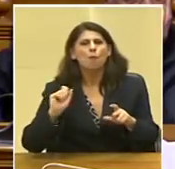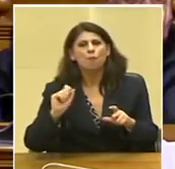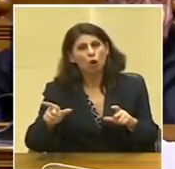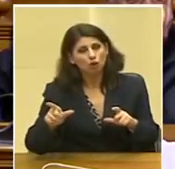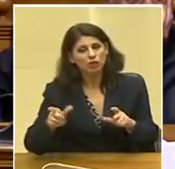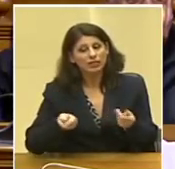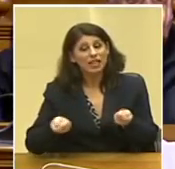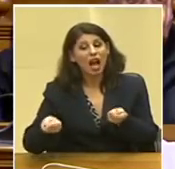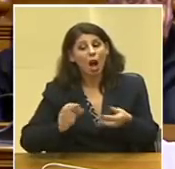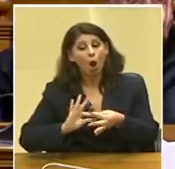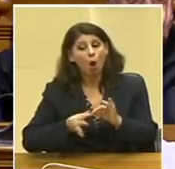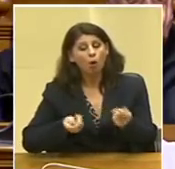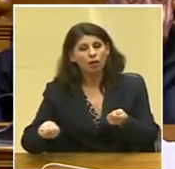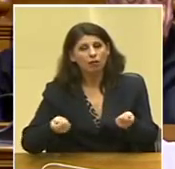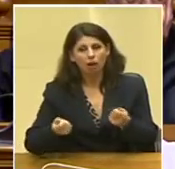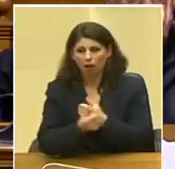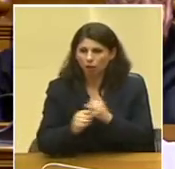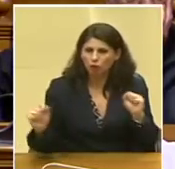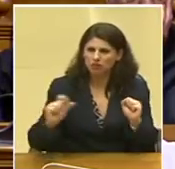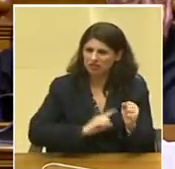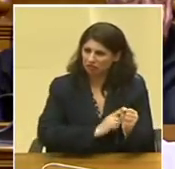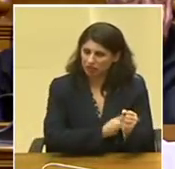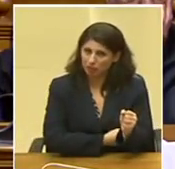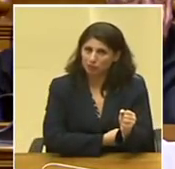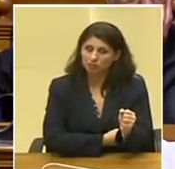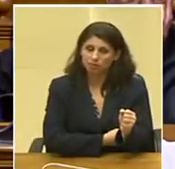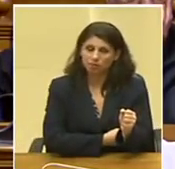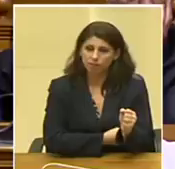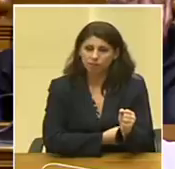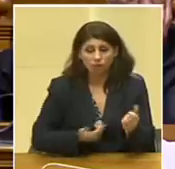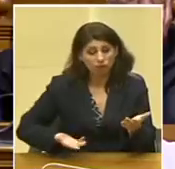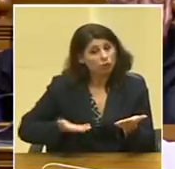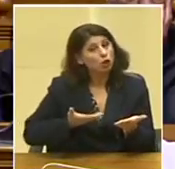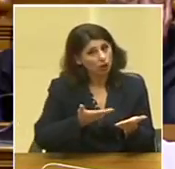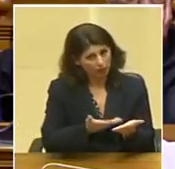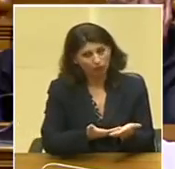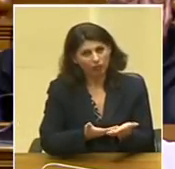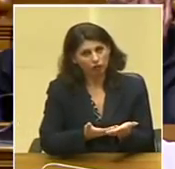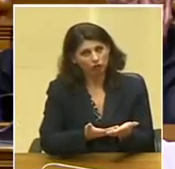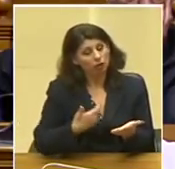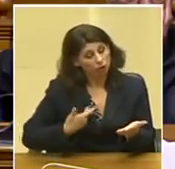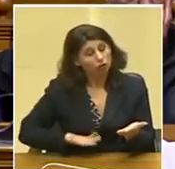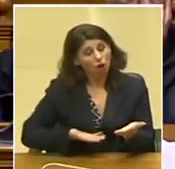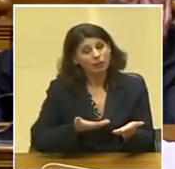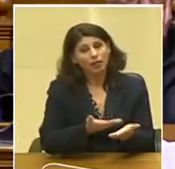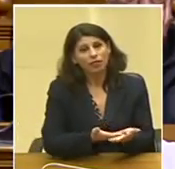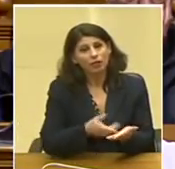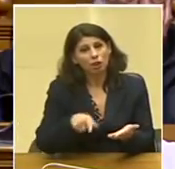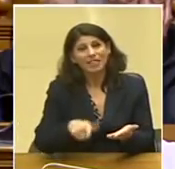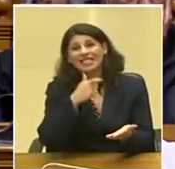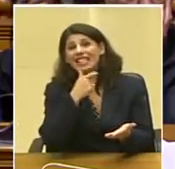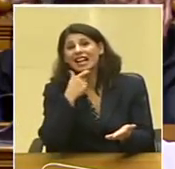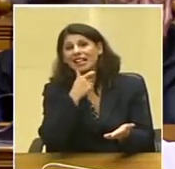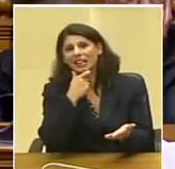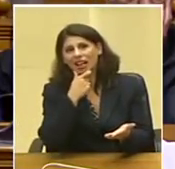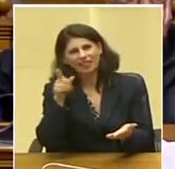να οργανωθούν. Αυτονομιστικές δυνάμεις. Το καταθέτω είναι, θα το καταθέσω, είναι στα αγγλικά.